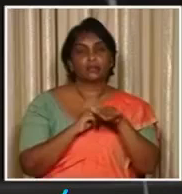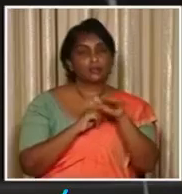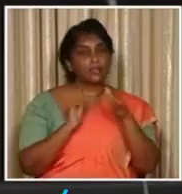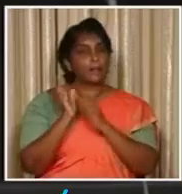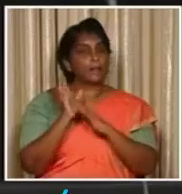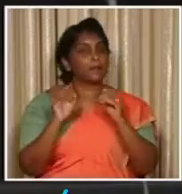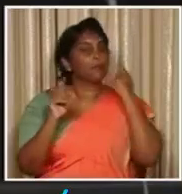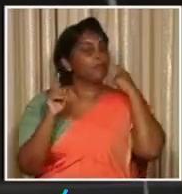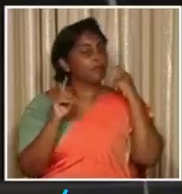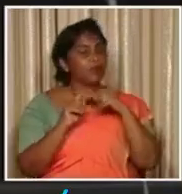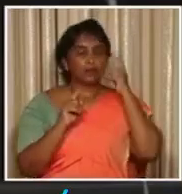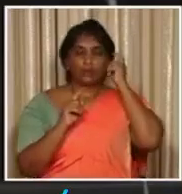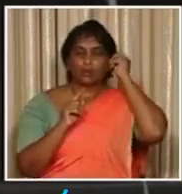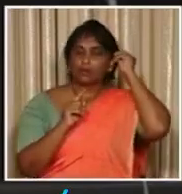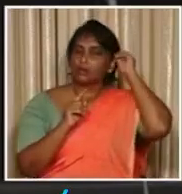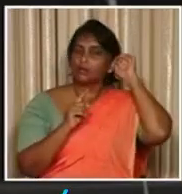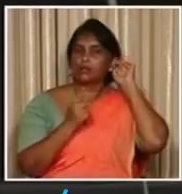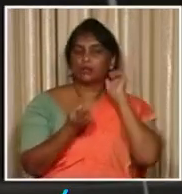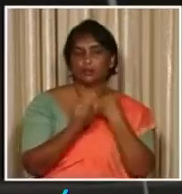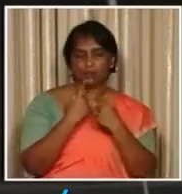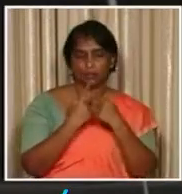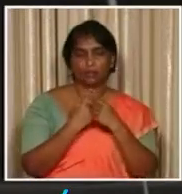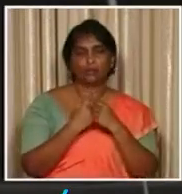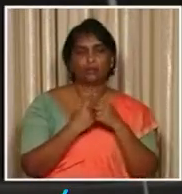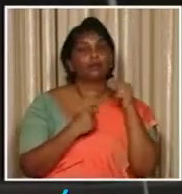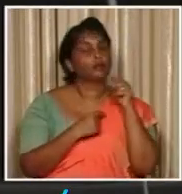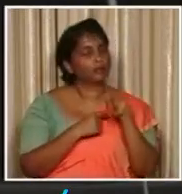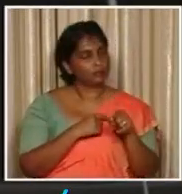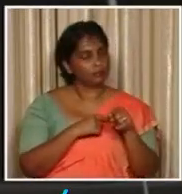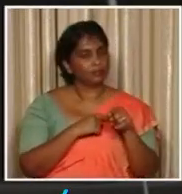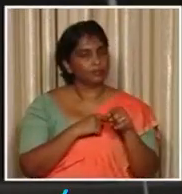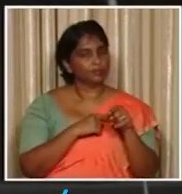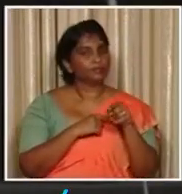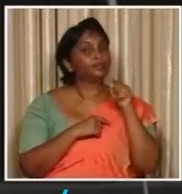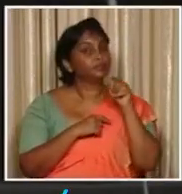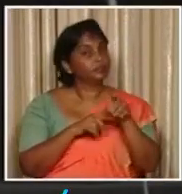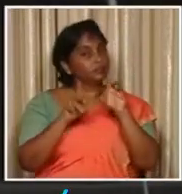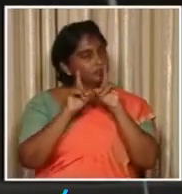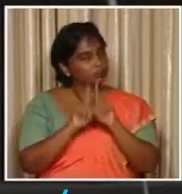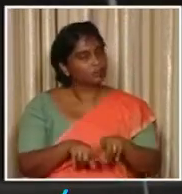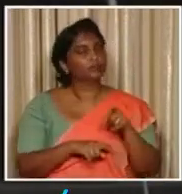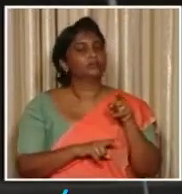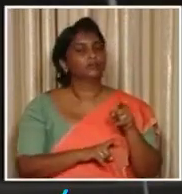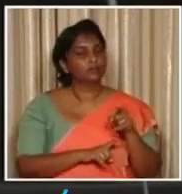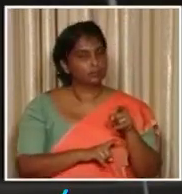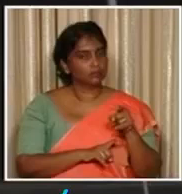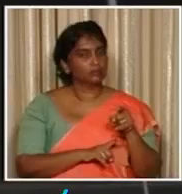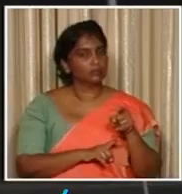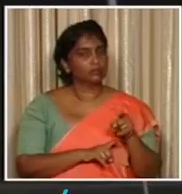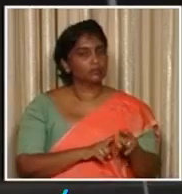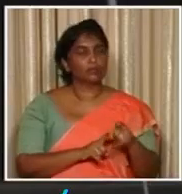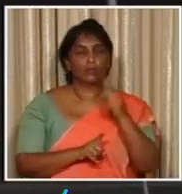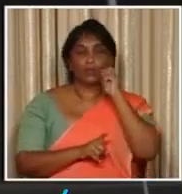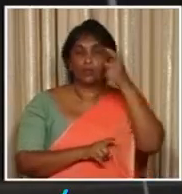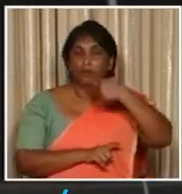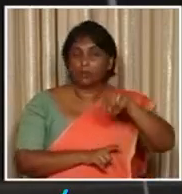මාධ්‍ය පිළිබඳව යම් නියාමනයක් සිදු කරා. එතකොට ඒ වගේම මේ